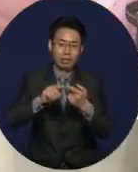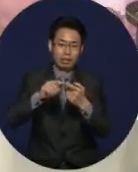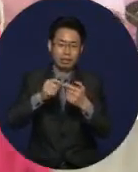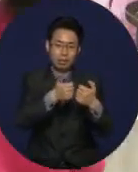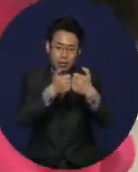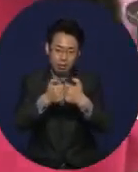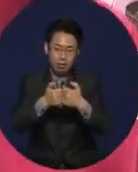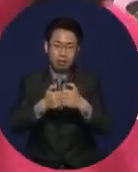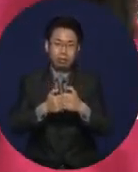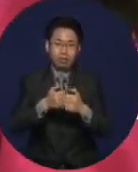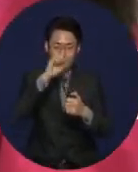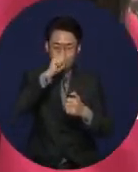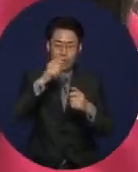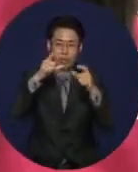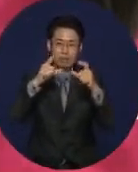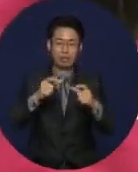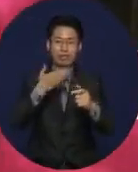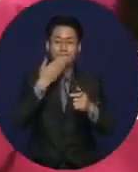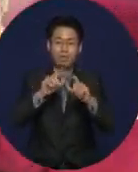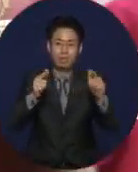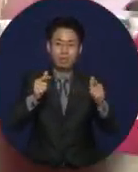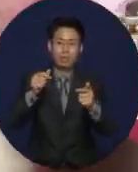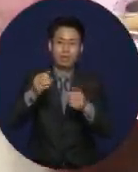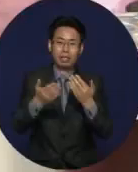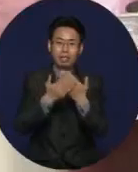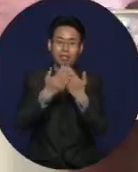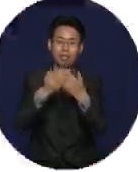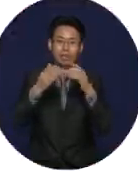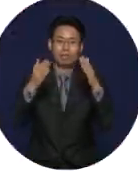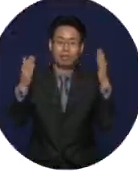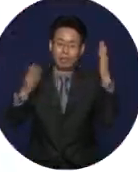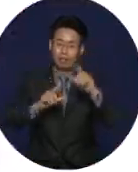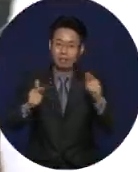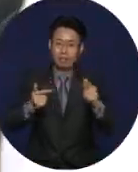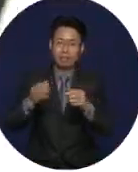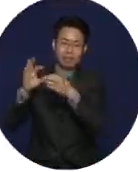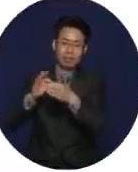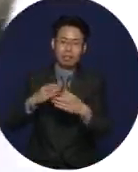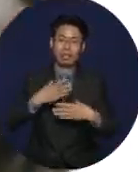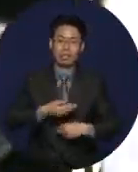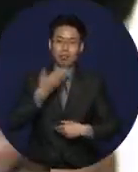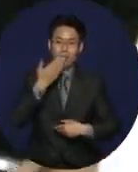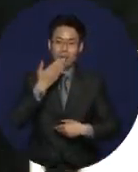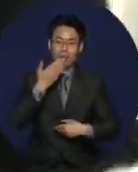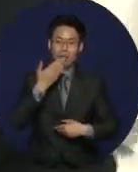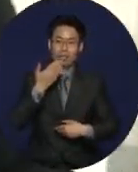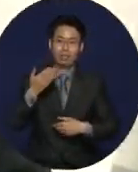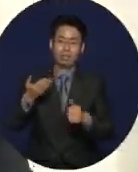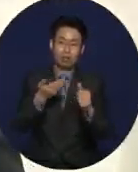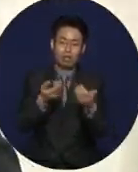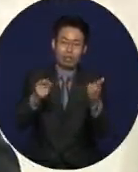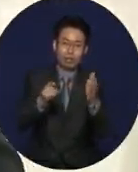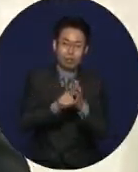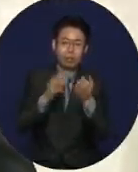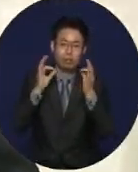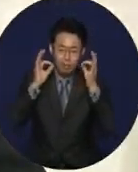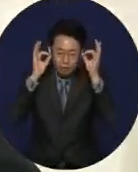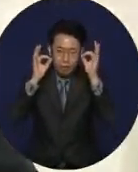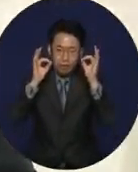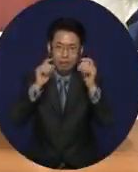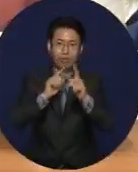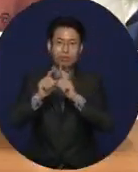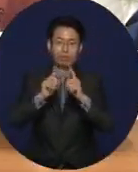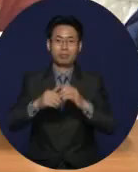의견을 나눴으며 고품질 로컬푸드 활성화로 지역 학생들이 지속적으로 안전하고 건강한 먹거리를 제공받을 수